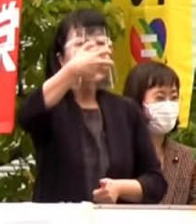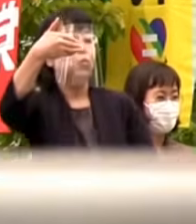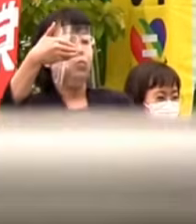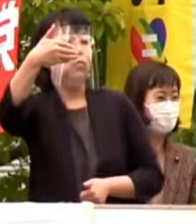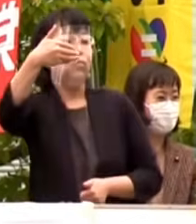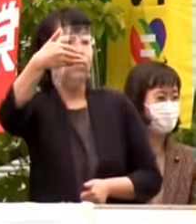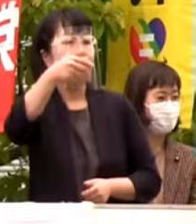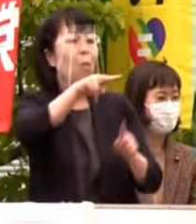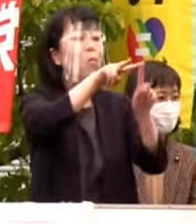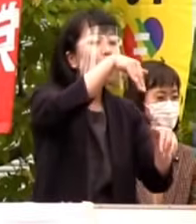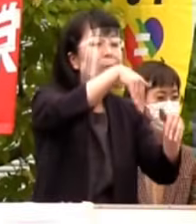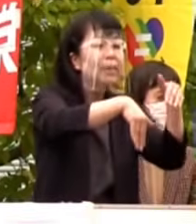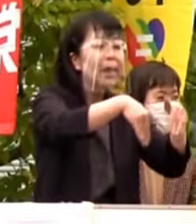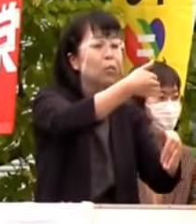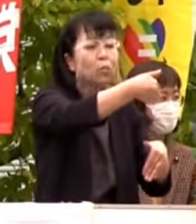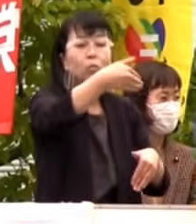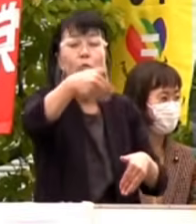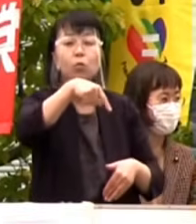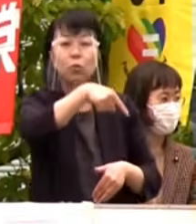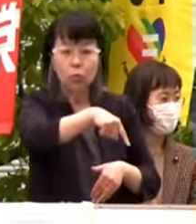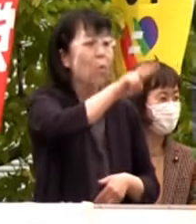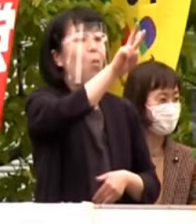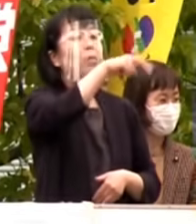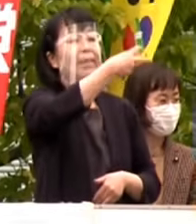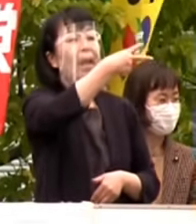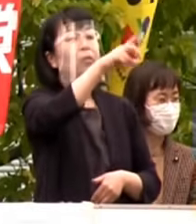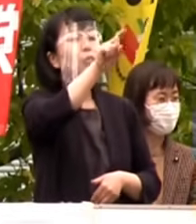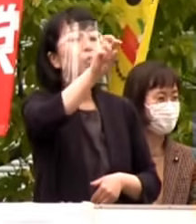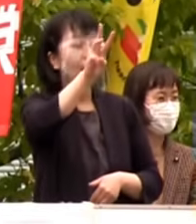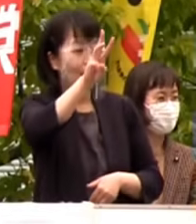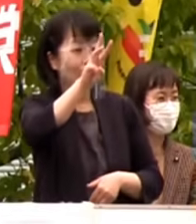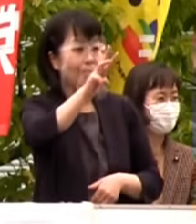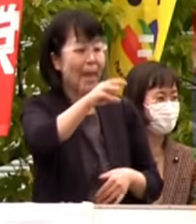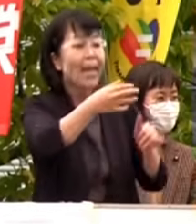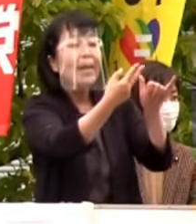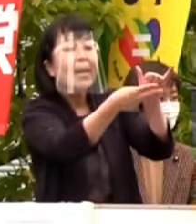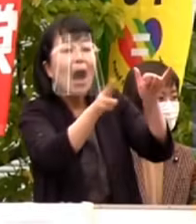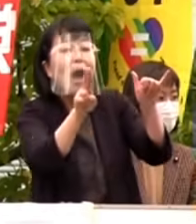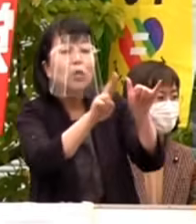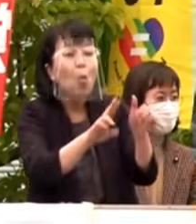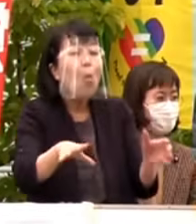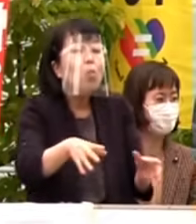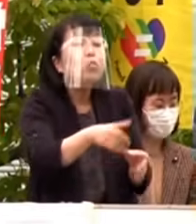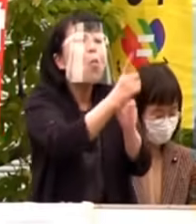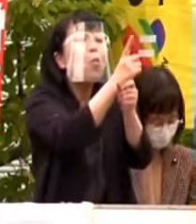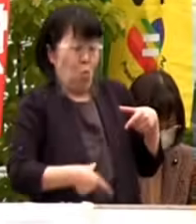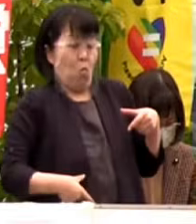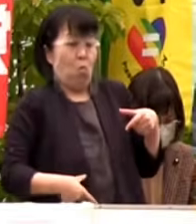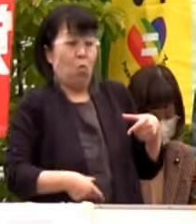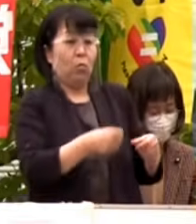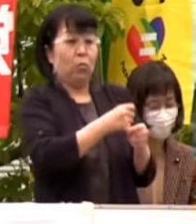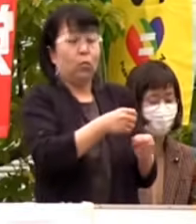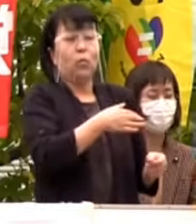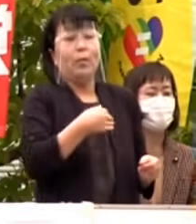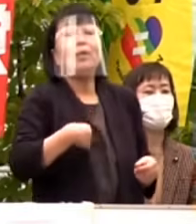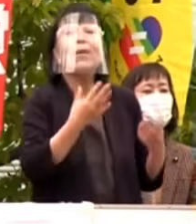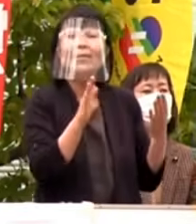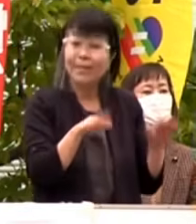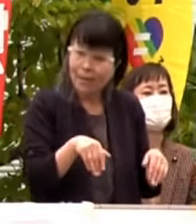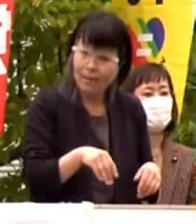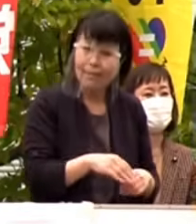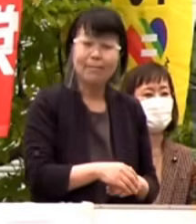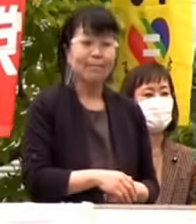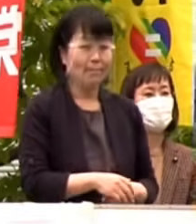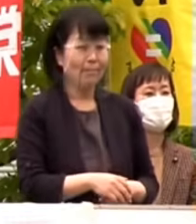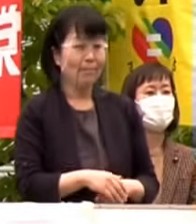289の小選挙区のうち213で野党統一候補ができました。12区もそうですよ。皆さんのお力で、